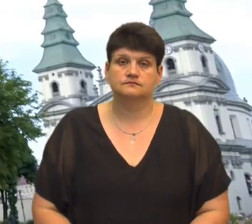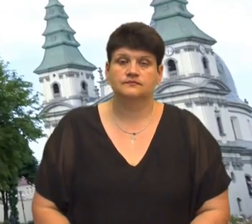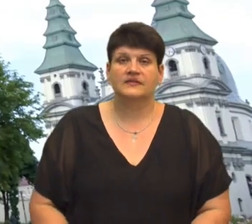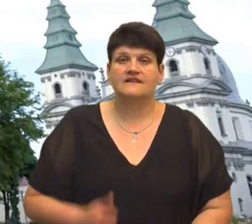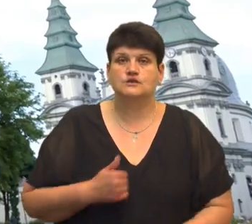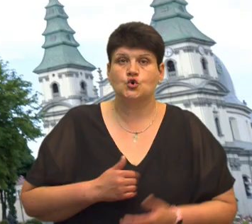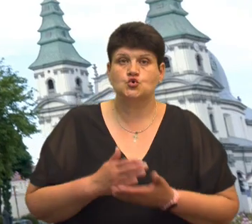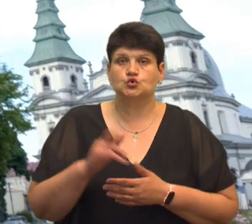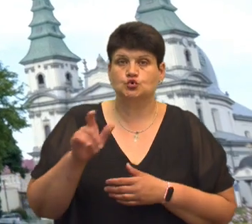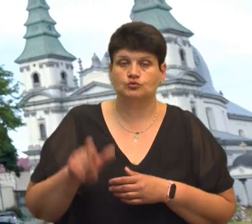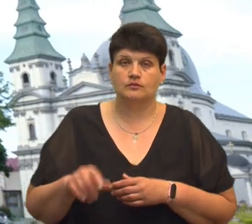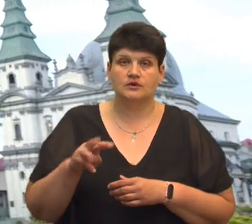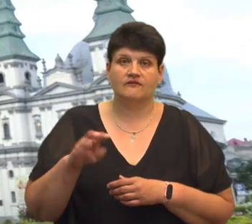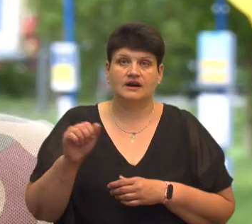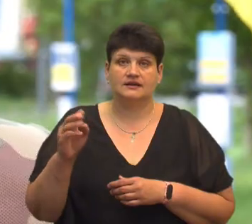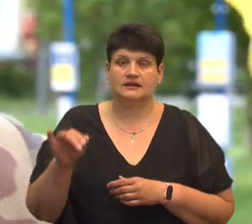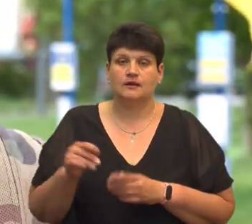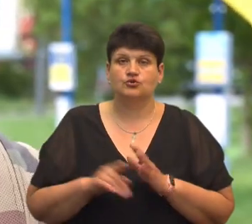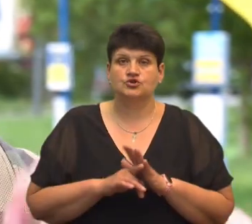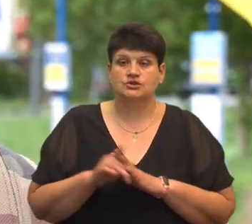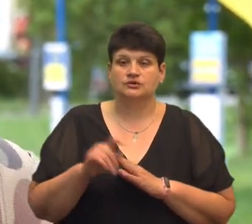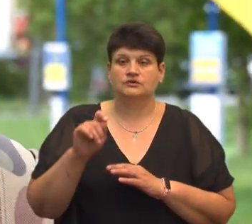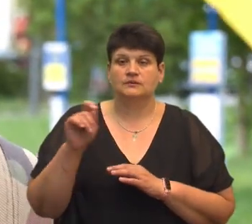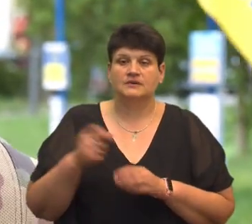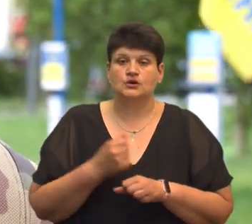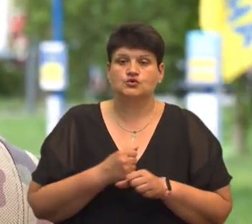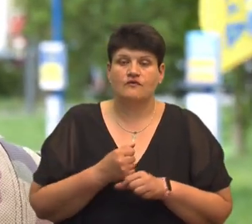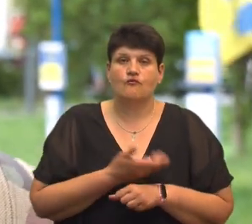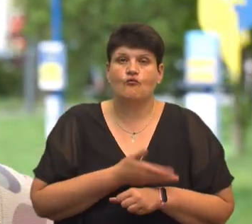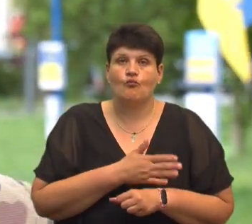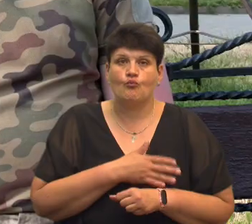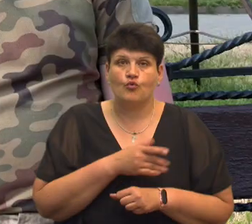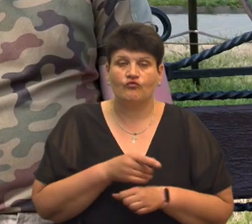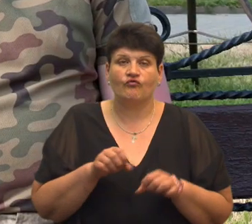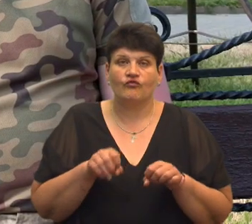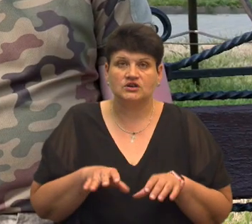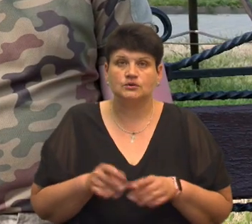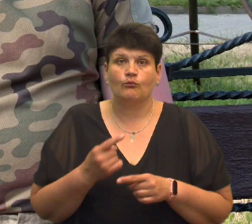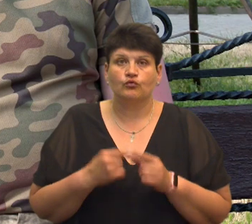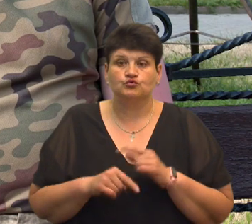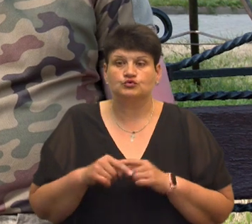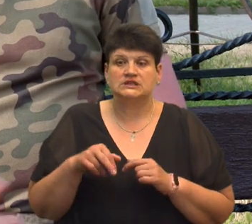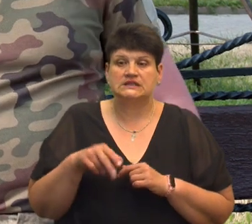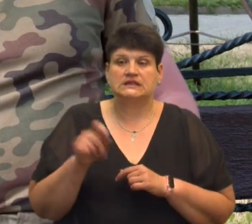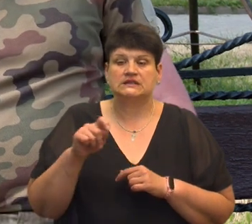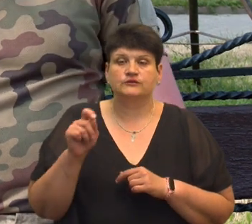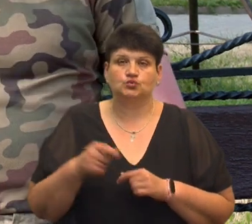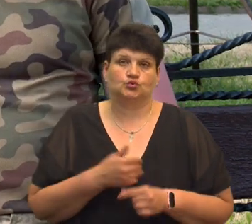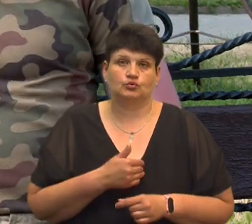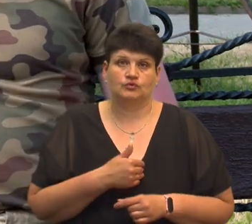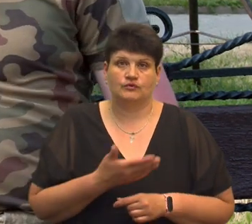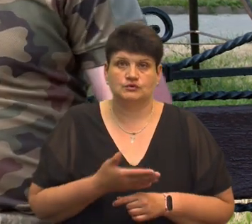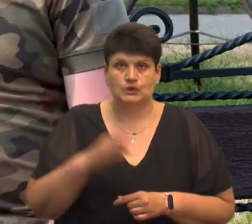Військовослужбовець Микола Вайда на початку повномасштабного вторгнення Росії працював у Польщі. Каже, вирішив повернутися і йти на війну добровольцем. Хлопці